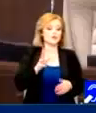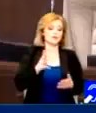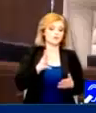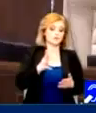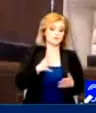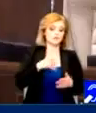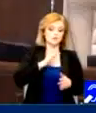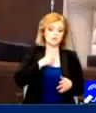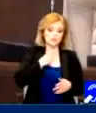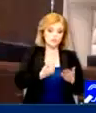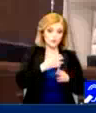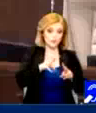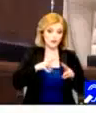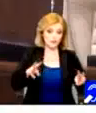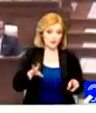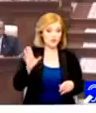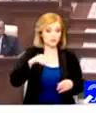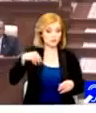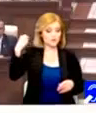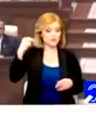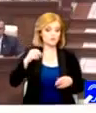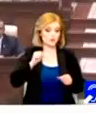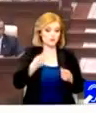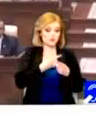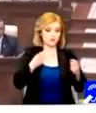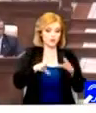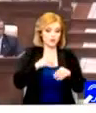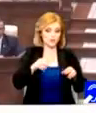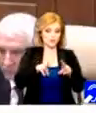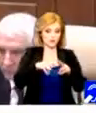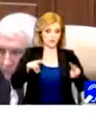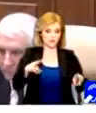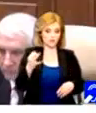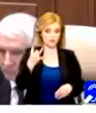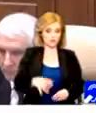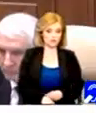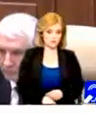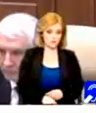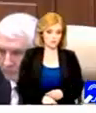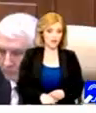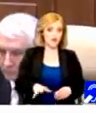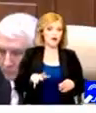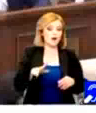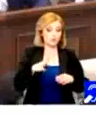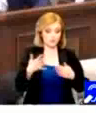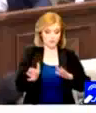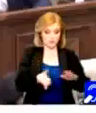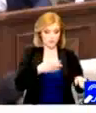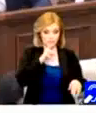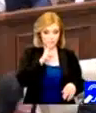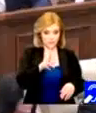nou guvern, șeful statului dizolvă legislativul și anunță alegeri parlamentare anticipate. De la scrutinul parlamentar au trecut